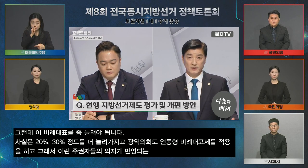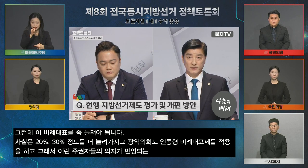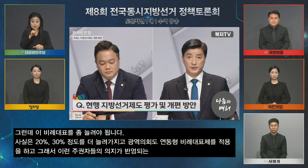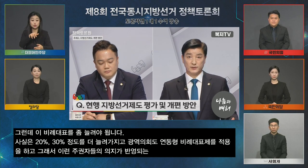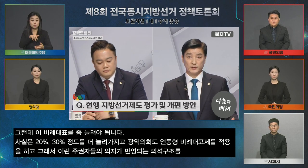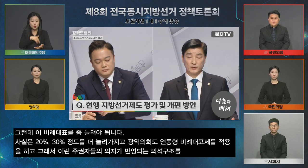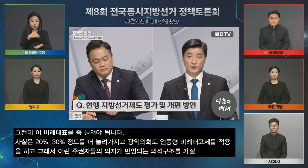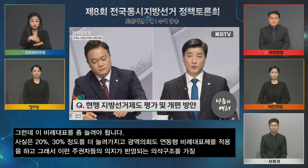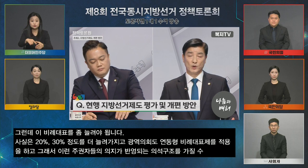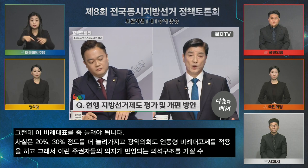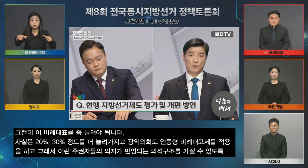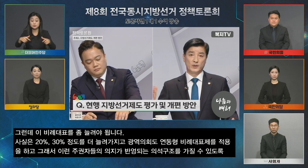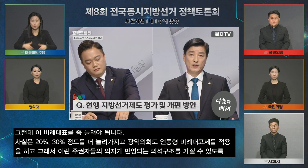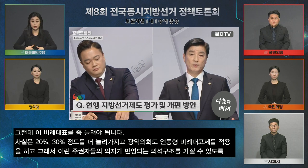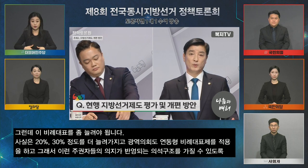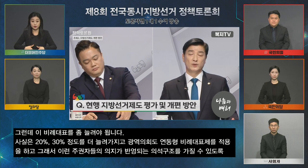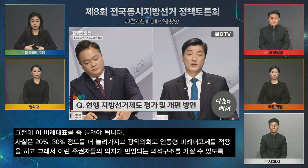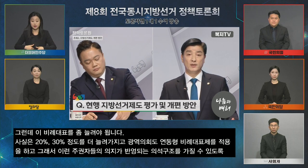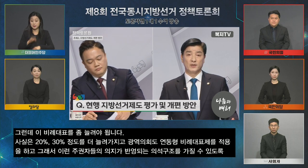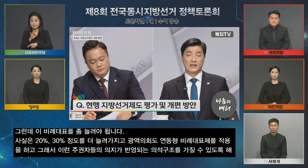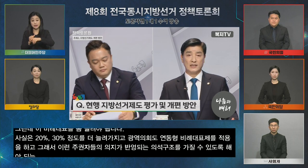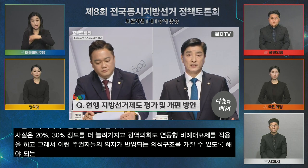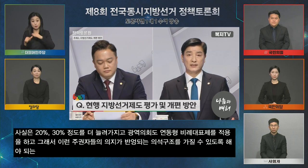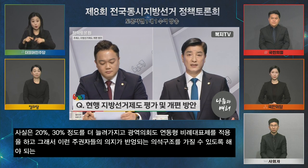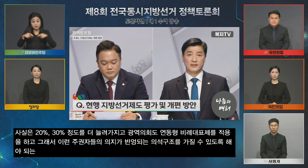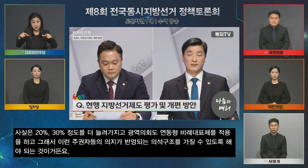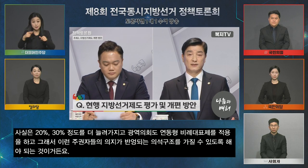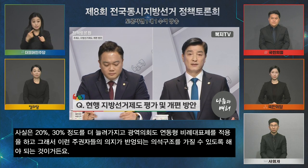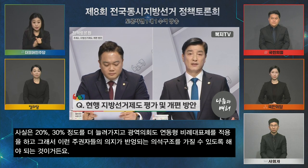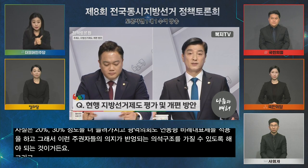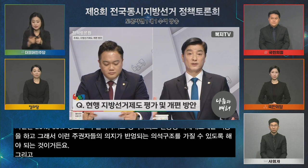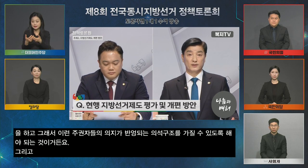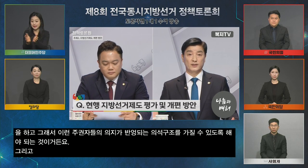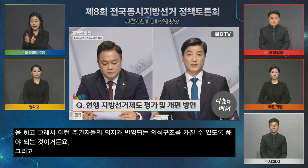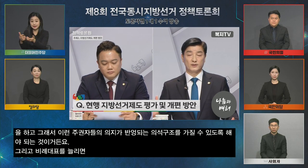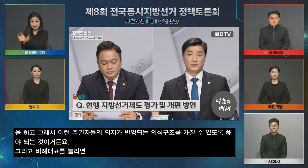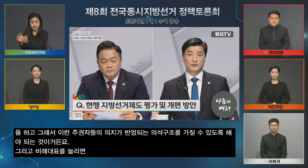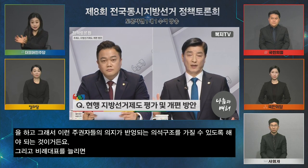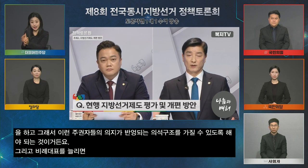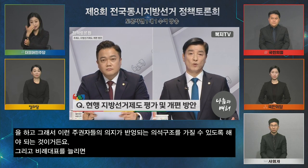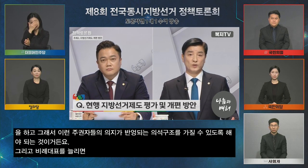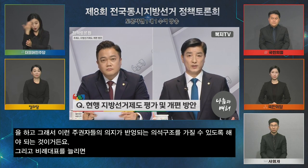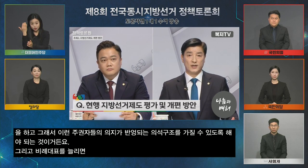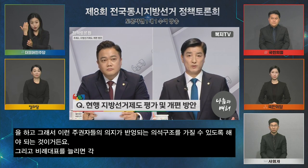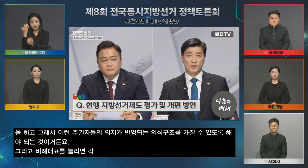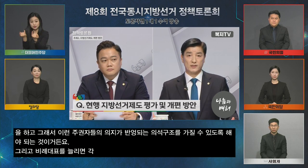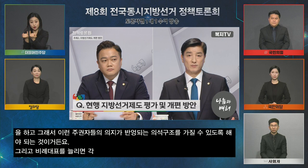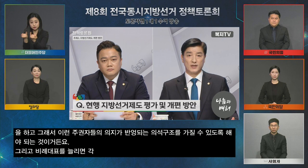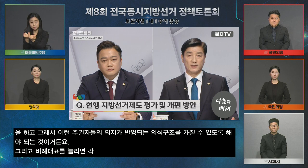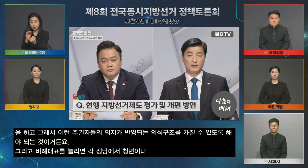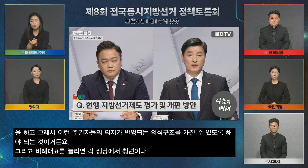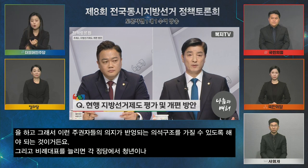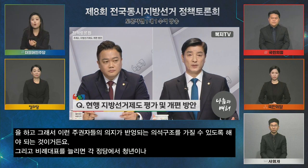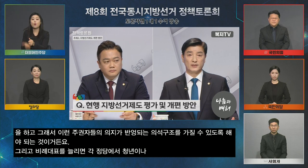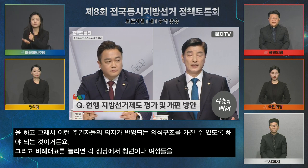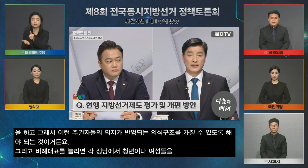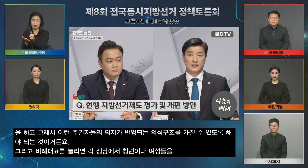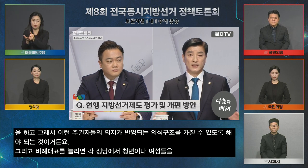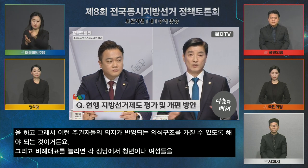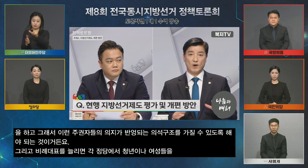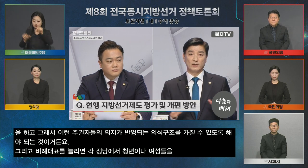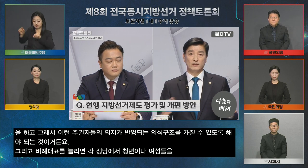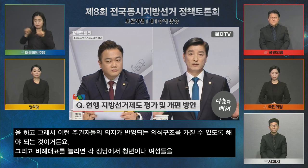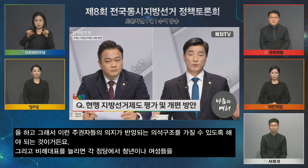해야 되는 것이거든요. 그리고 비례대표를 늘리면 각 정당에서 청년이나 여성들을 대거 공천을 할 수가 있습니다. 그렇게 되면